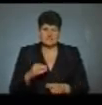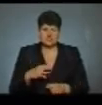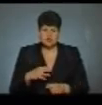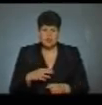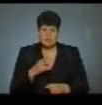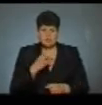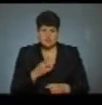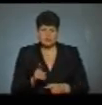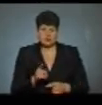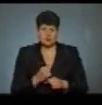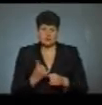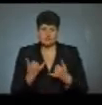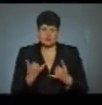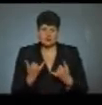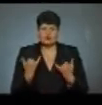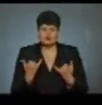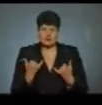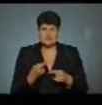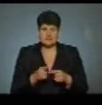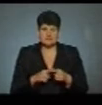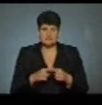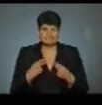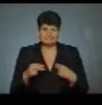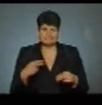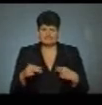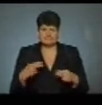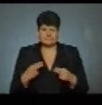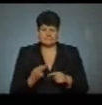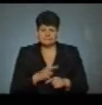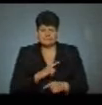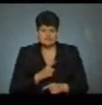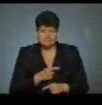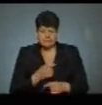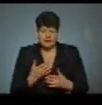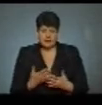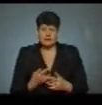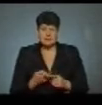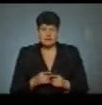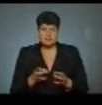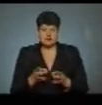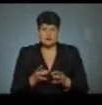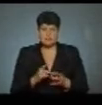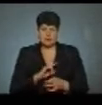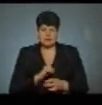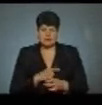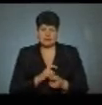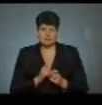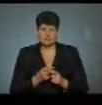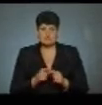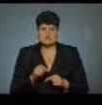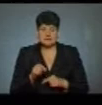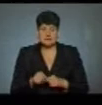відбувається сьогодні, спекулятивні процеси. І на сьогоднішній день Кабмін має посилити боротьбу з цими речами.